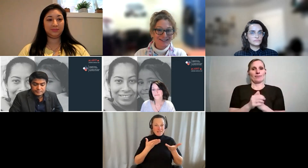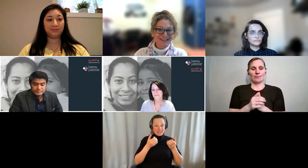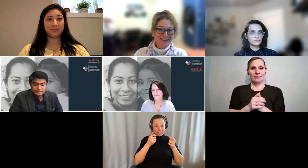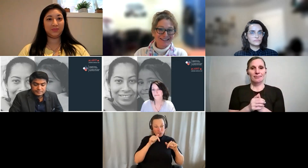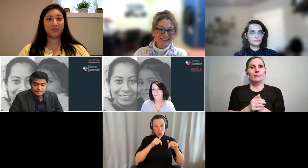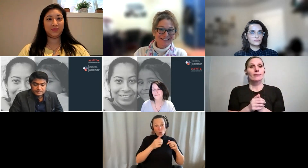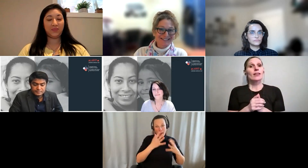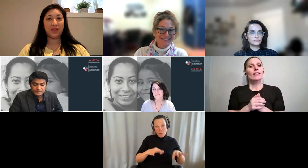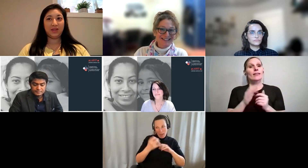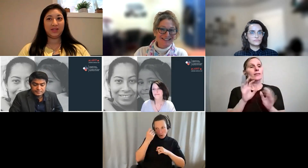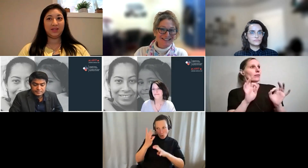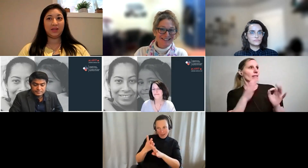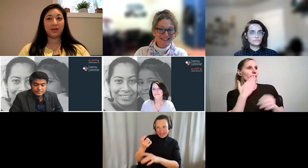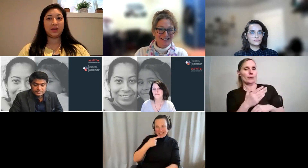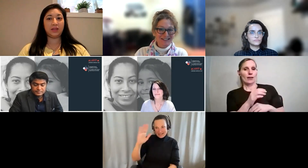Erica?